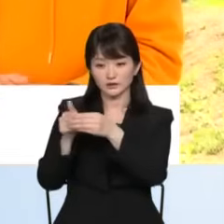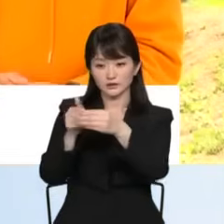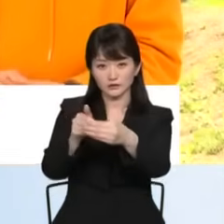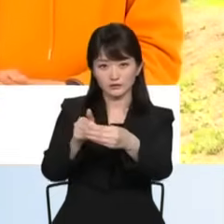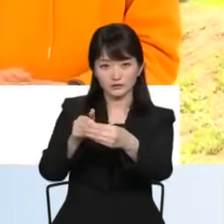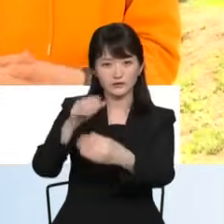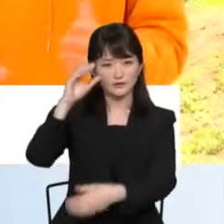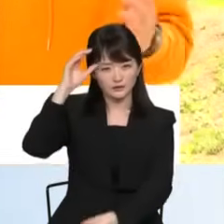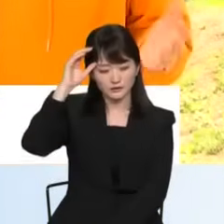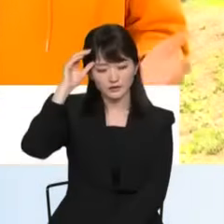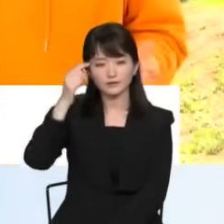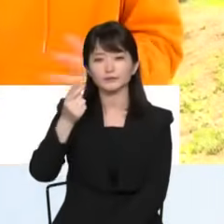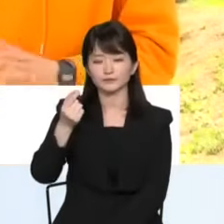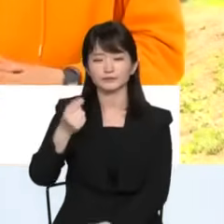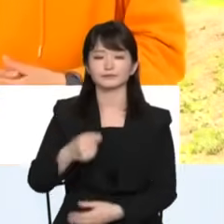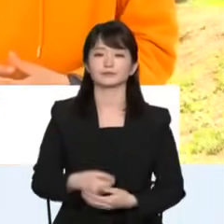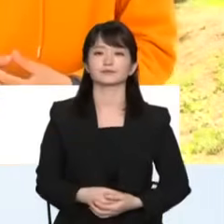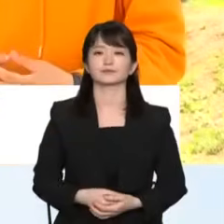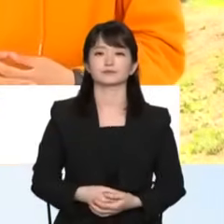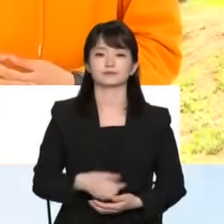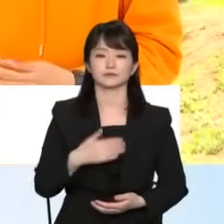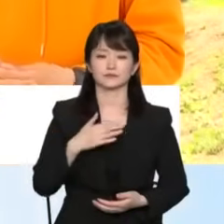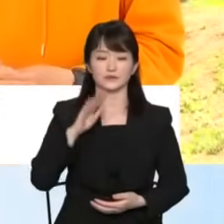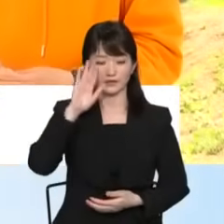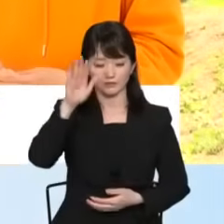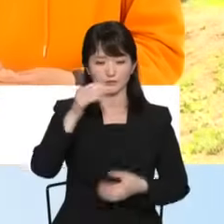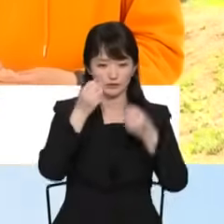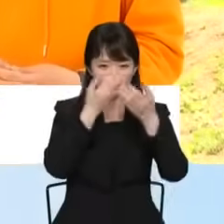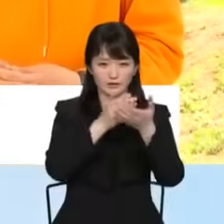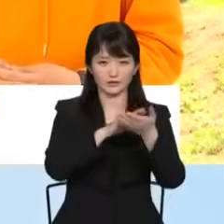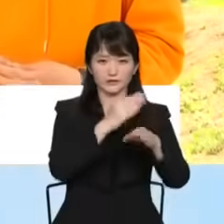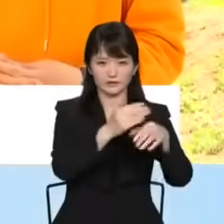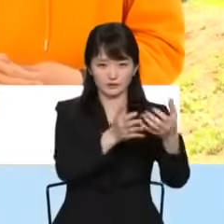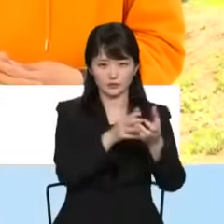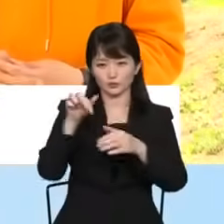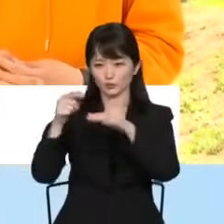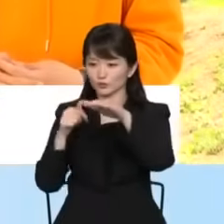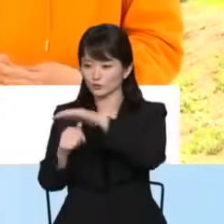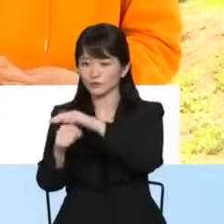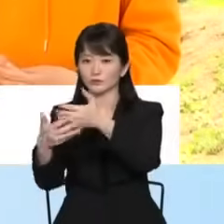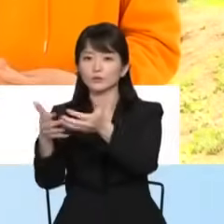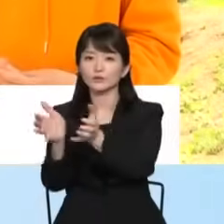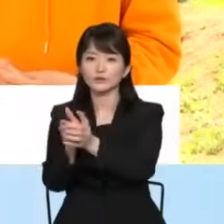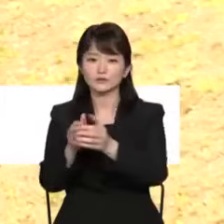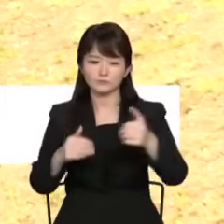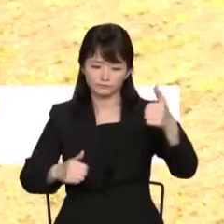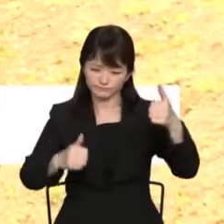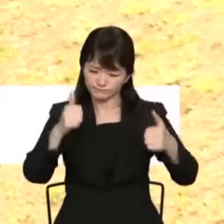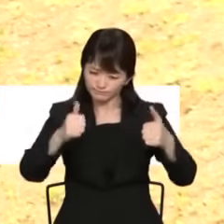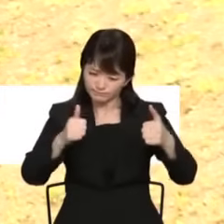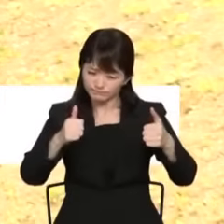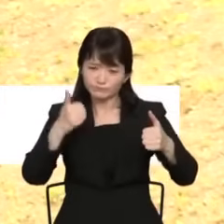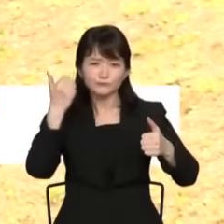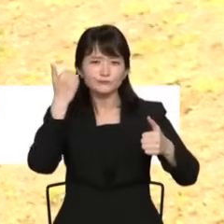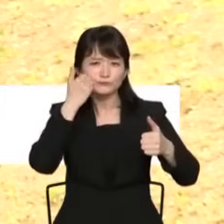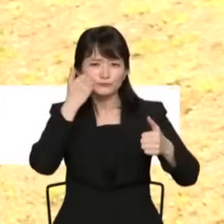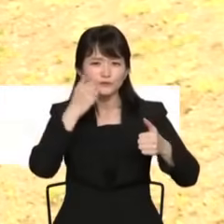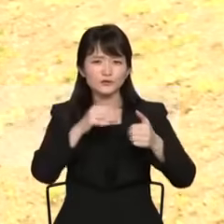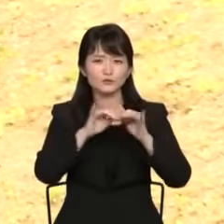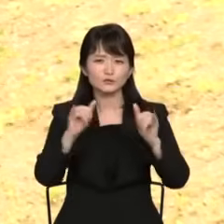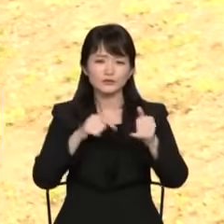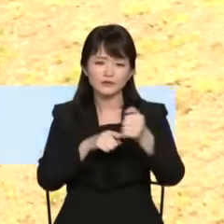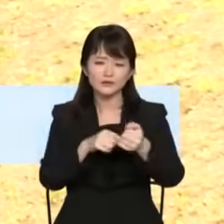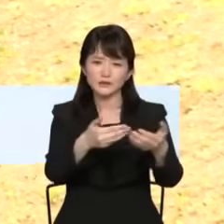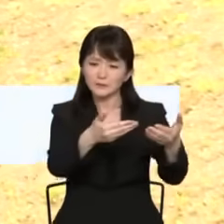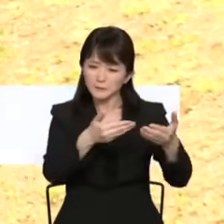않나라는 생각하는데요. 앞으로는 저희 개혁신당과 종혁신당도 그런 의미에서 경쟁을 하게 될 겁니다. 누가 조금 더 민의를